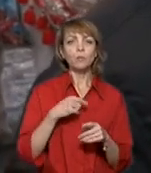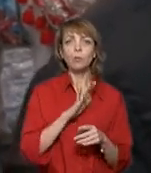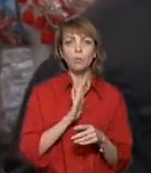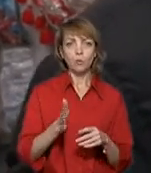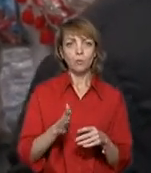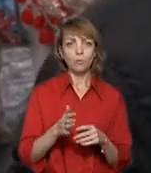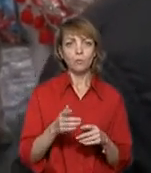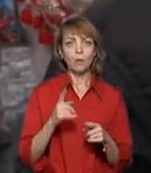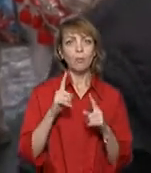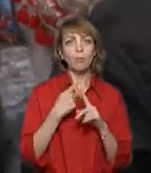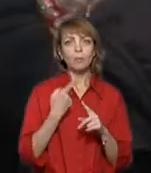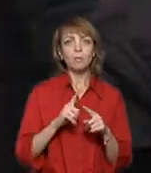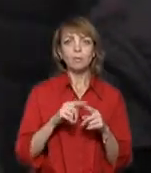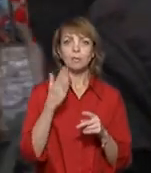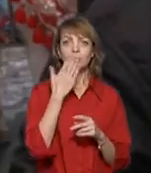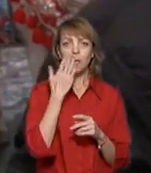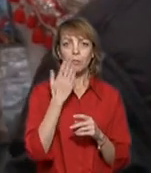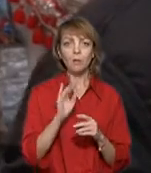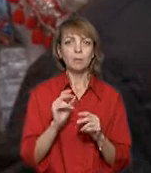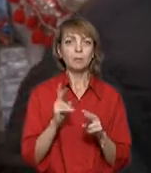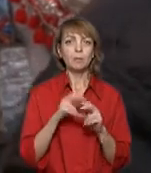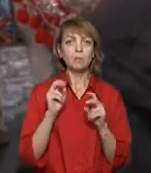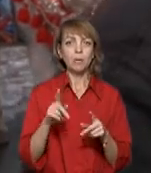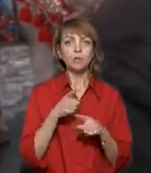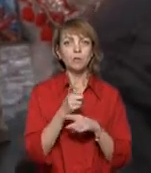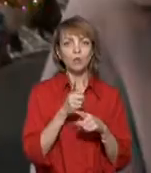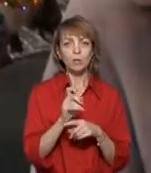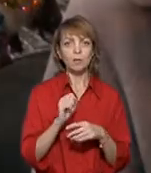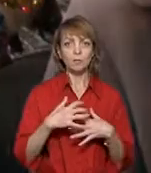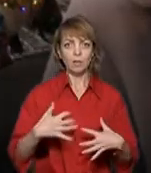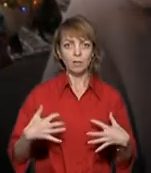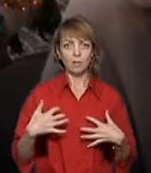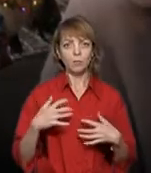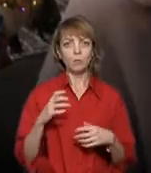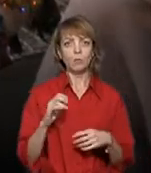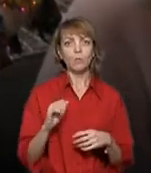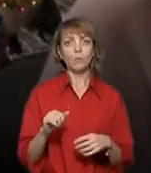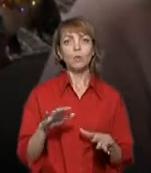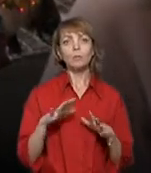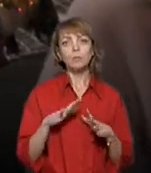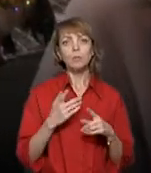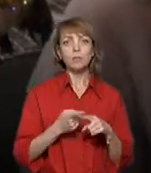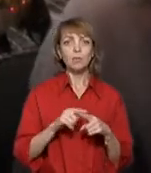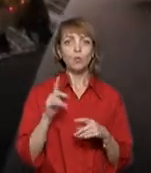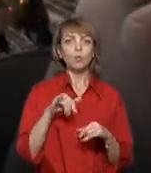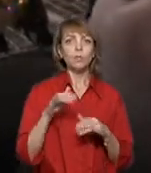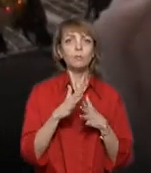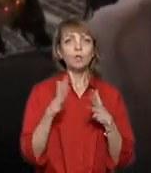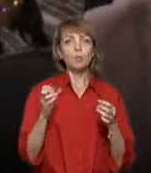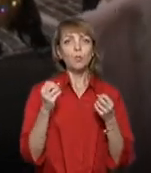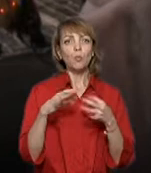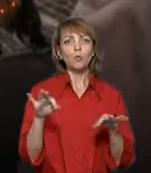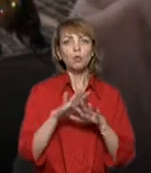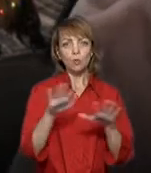було. По-перше, і запах, і безпека, і знущання над тваринами. Можливо, щоб їх кудись в більш